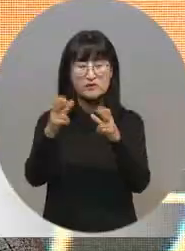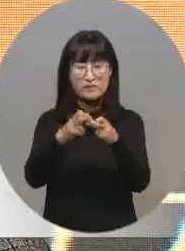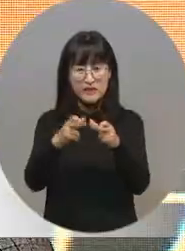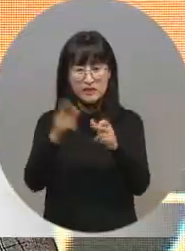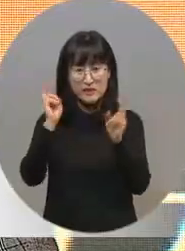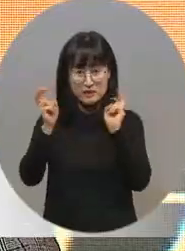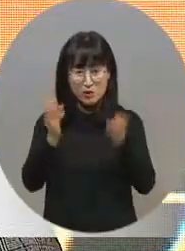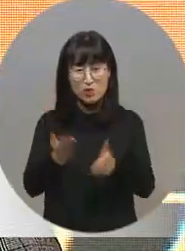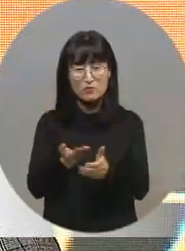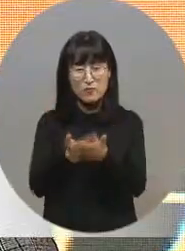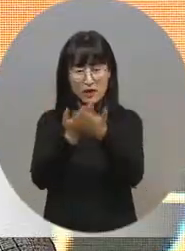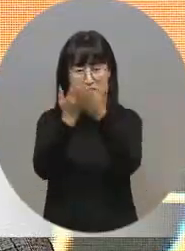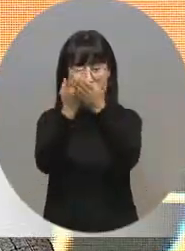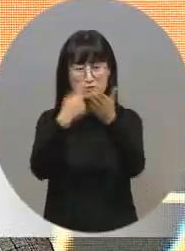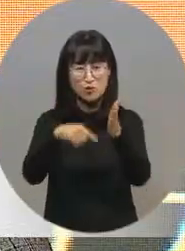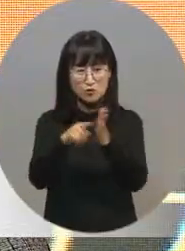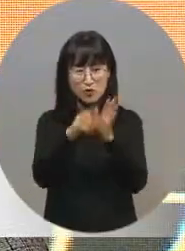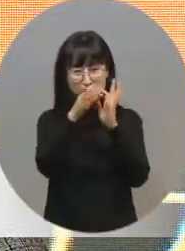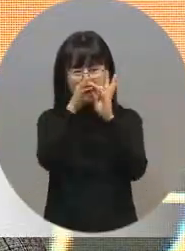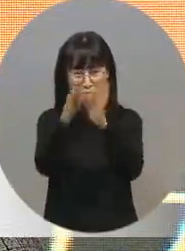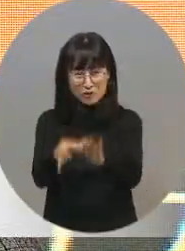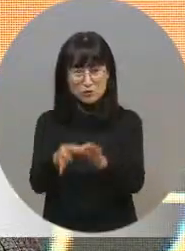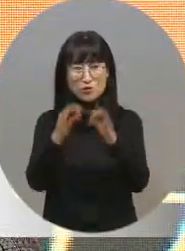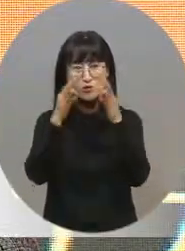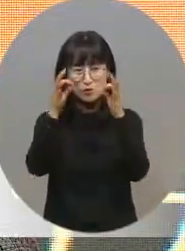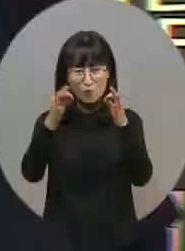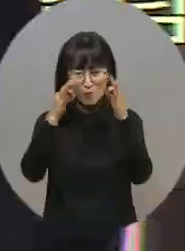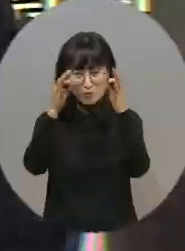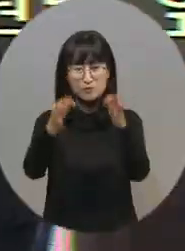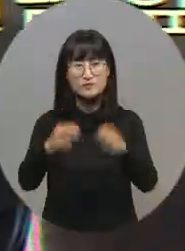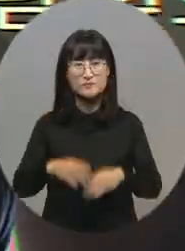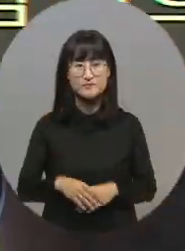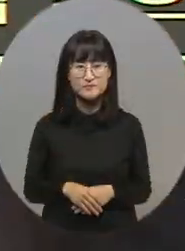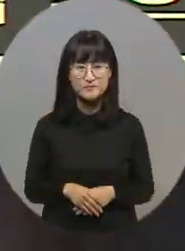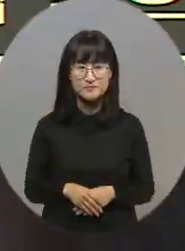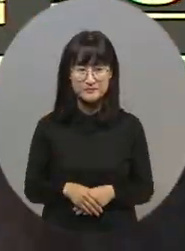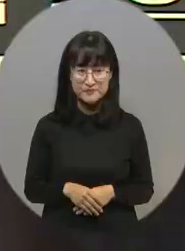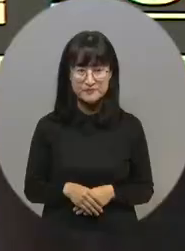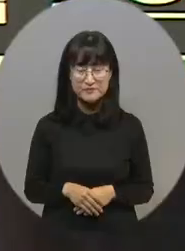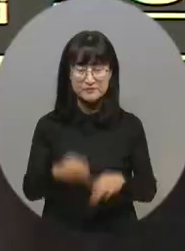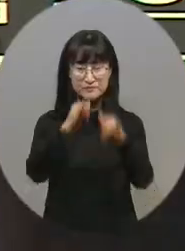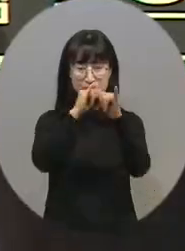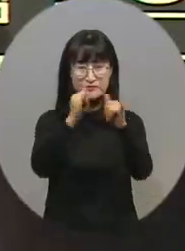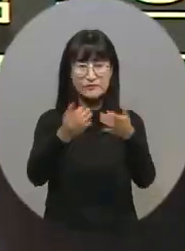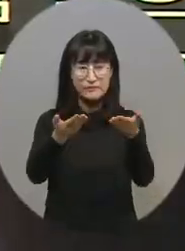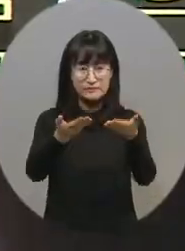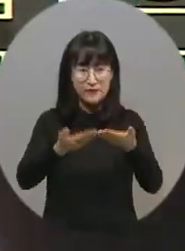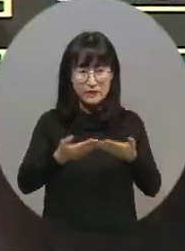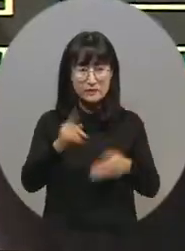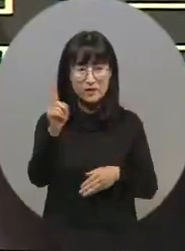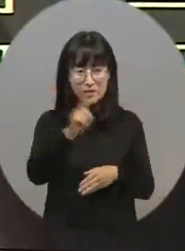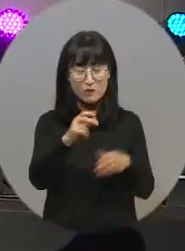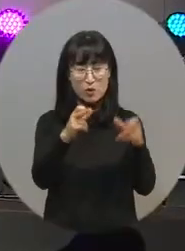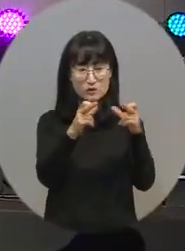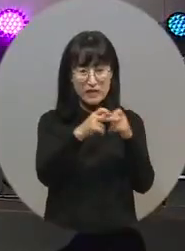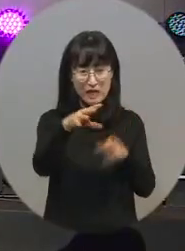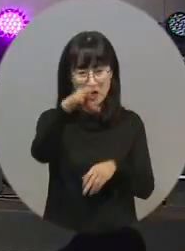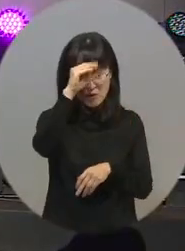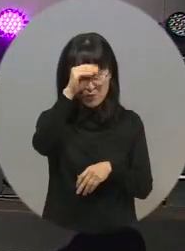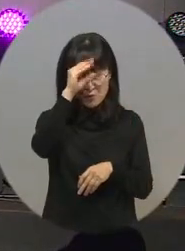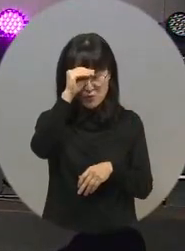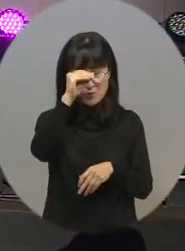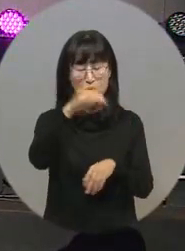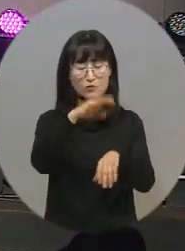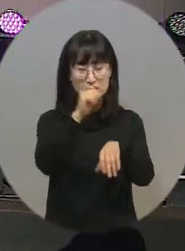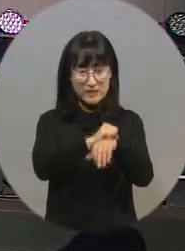성장을 위해 지속적인 노력을 이어나가겠습니다. 표창 수여식에는 모범 장애경제인과 장애인기업